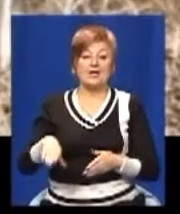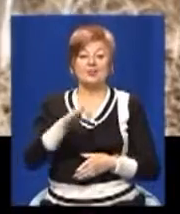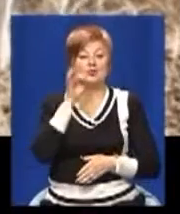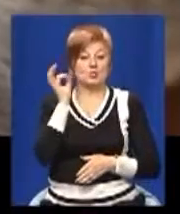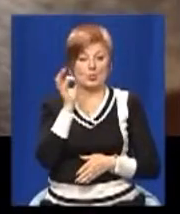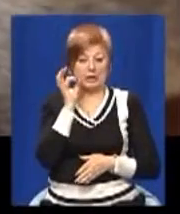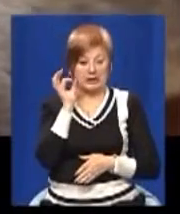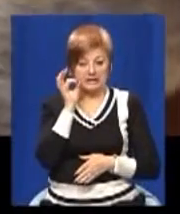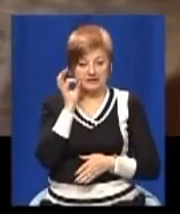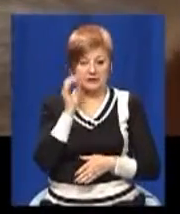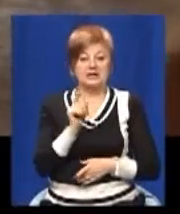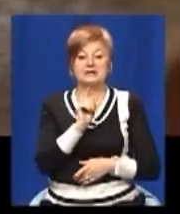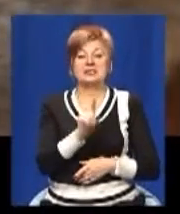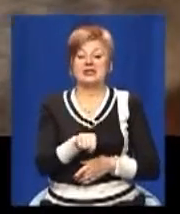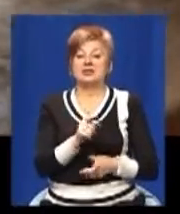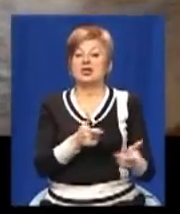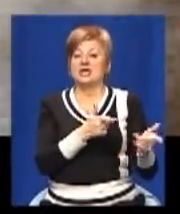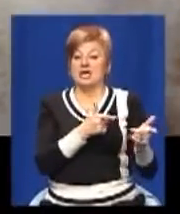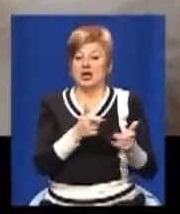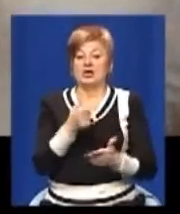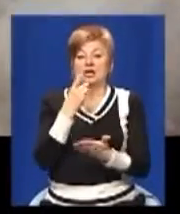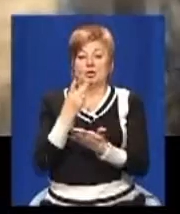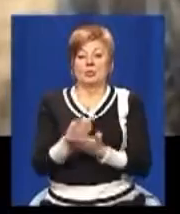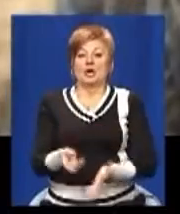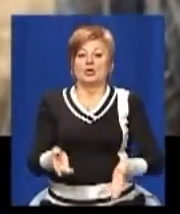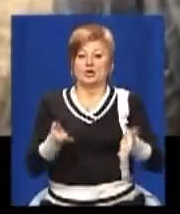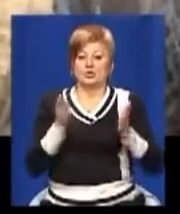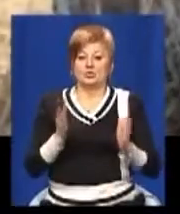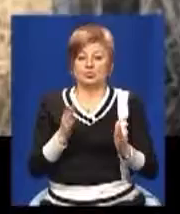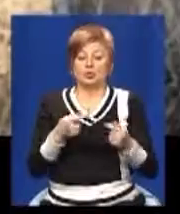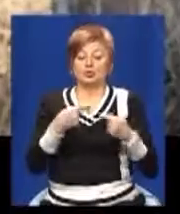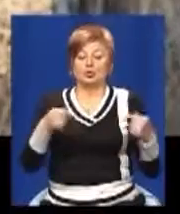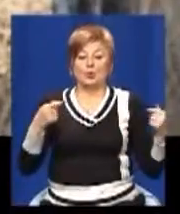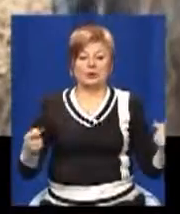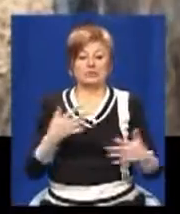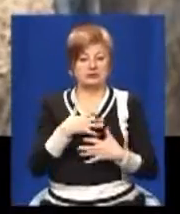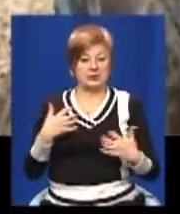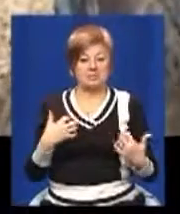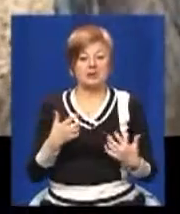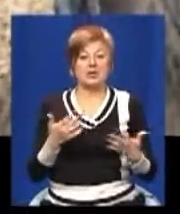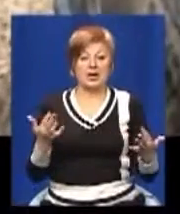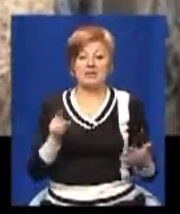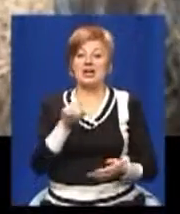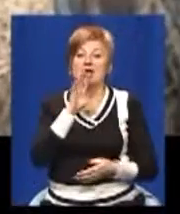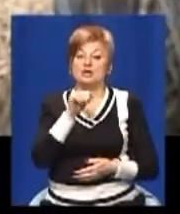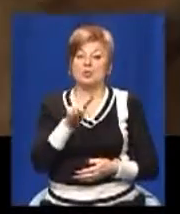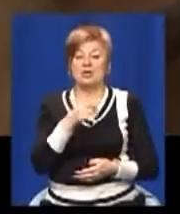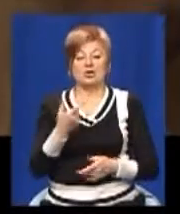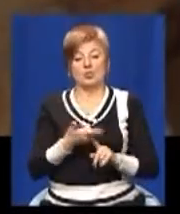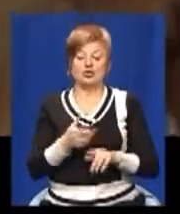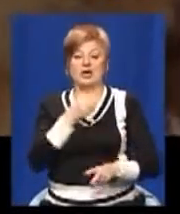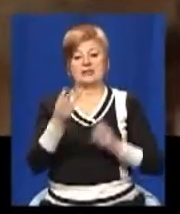хитрість та підступність вони готові показувати тільки іншим тваринам. Крім того, лайки дуже